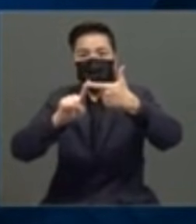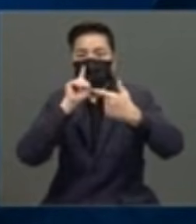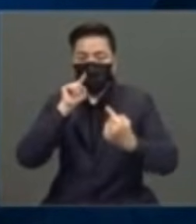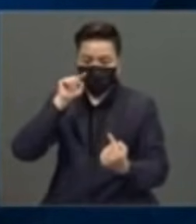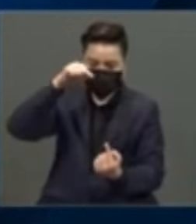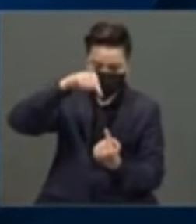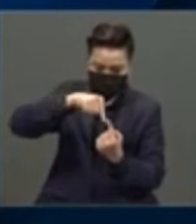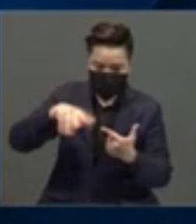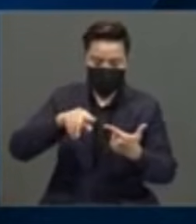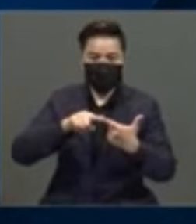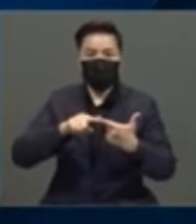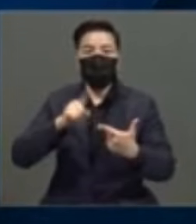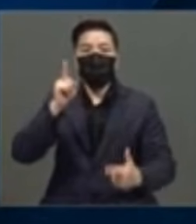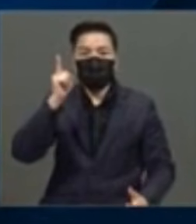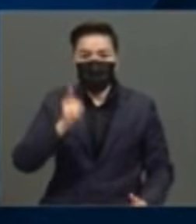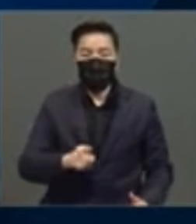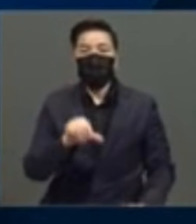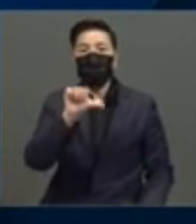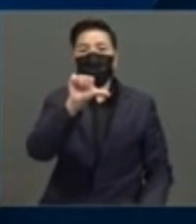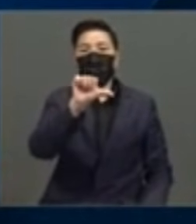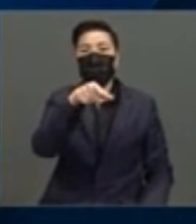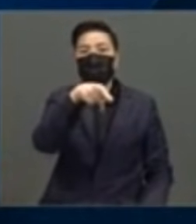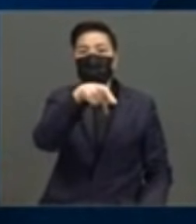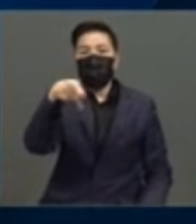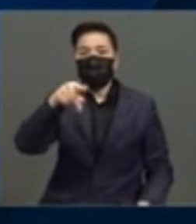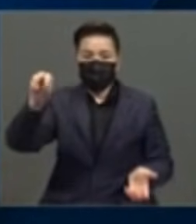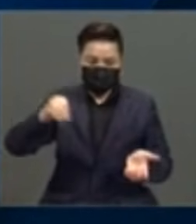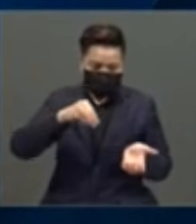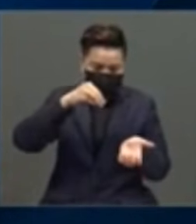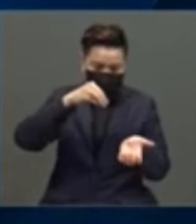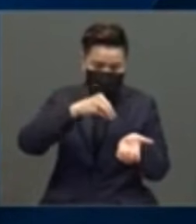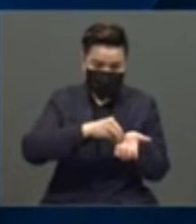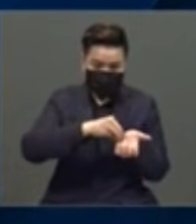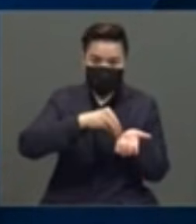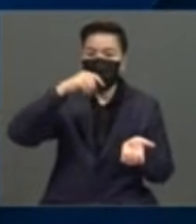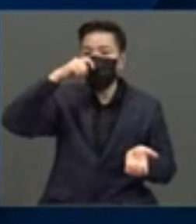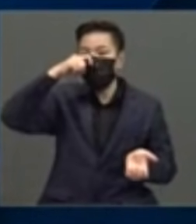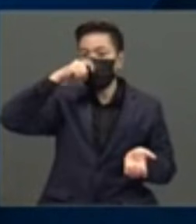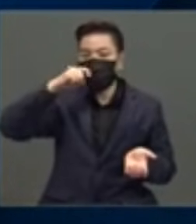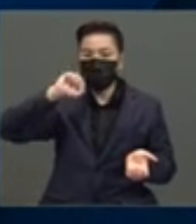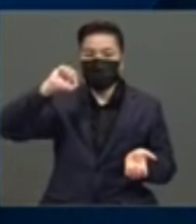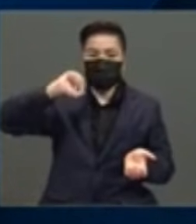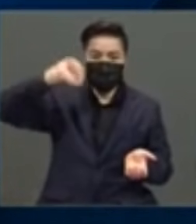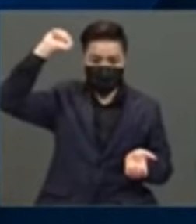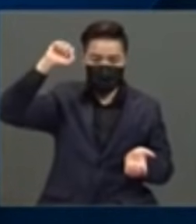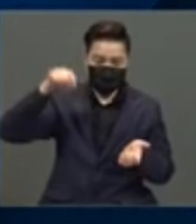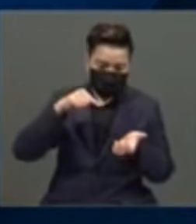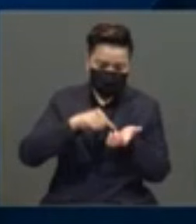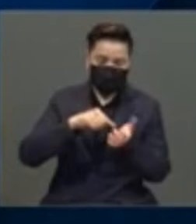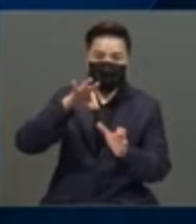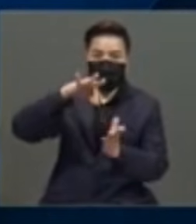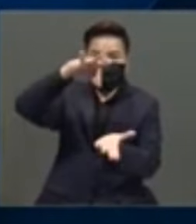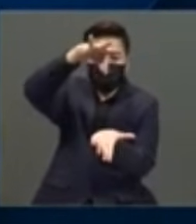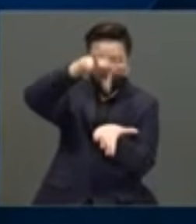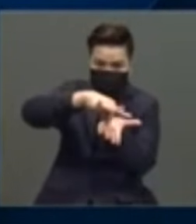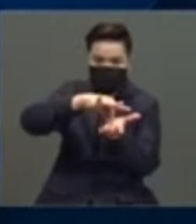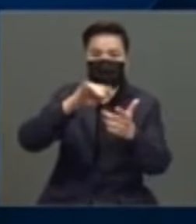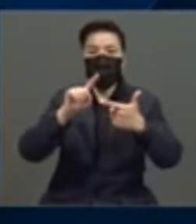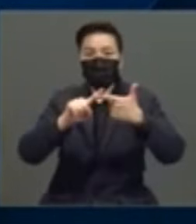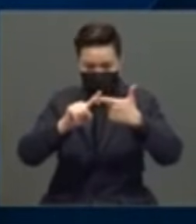ไปถึงจุดตรงนั้นแล้วต้องผ่านแอปพลิเคชันไทยชนะที่ด่านตรวจด้วยและอันที่สาม